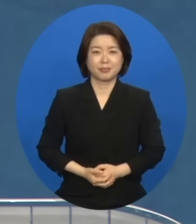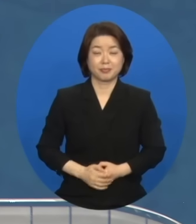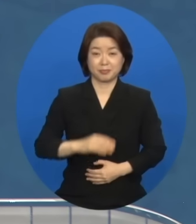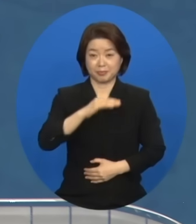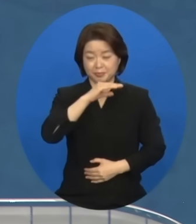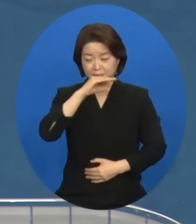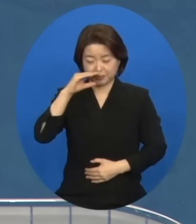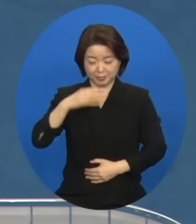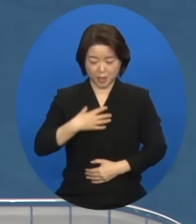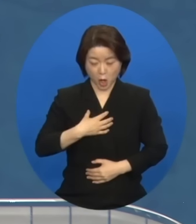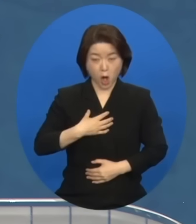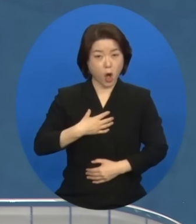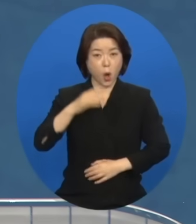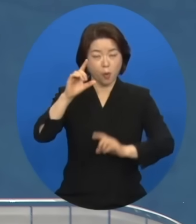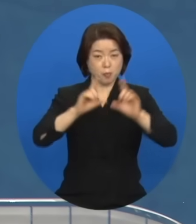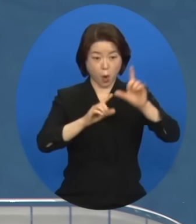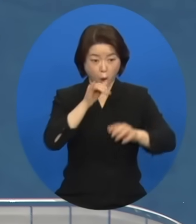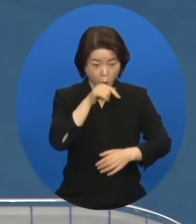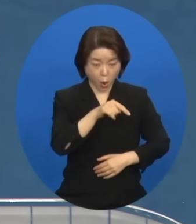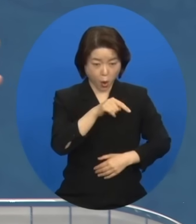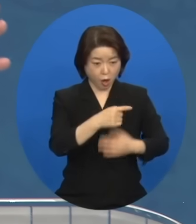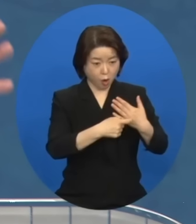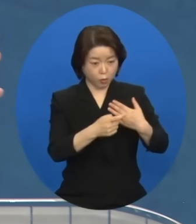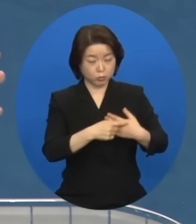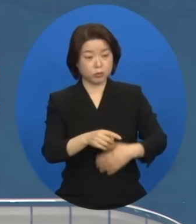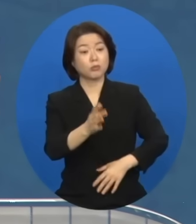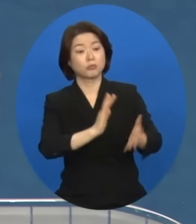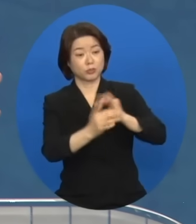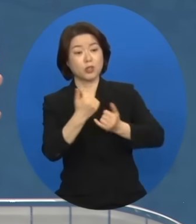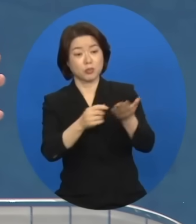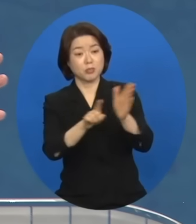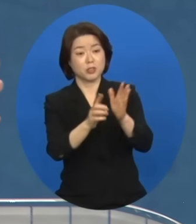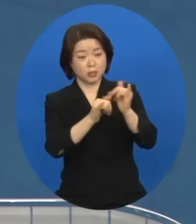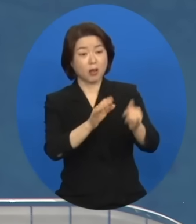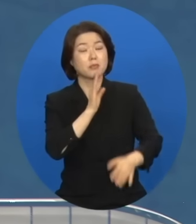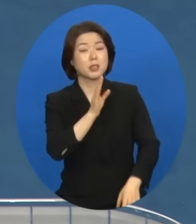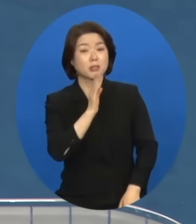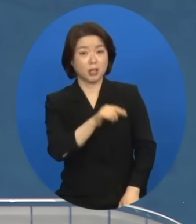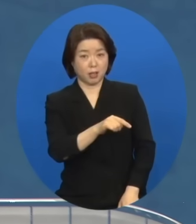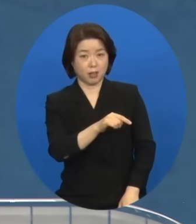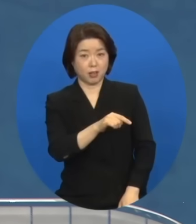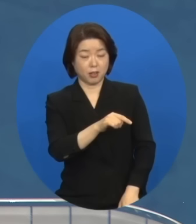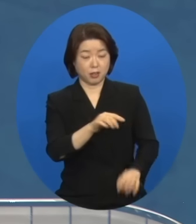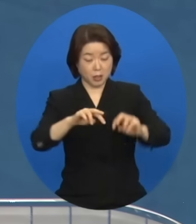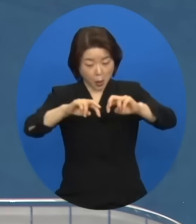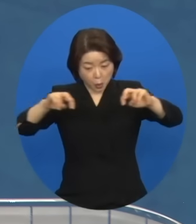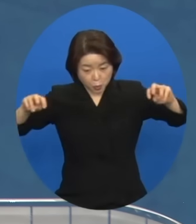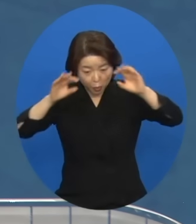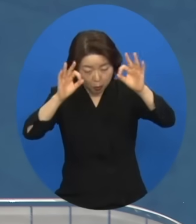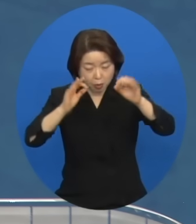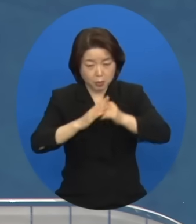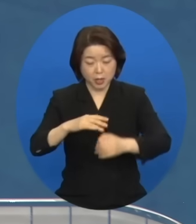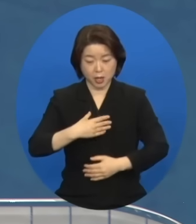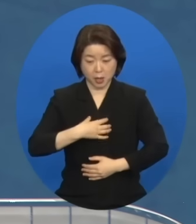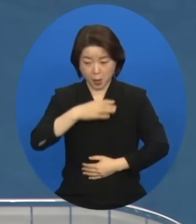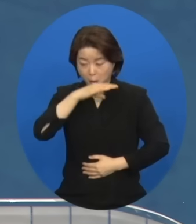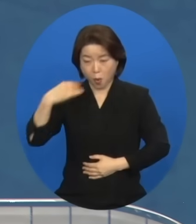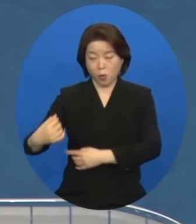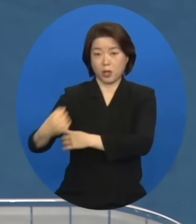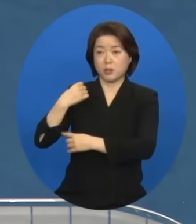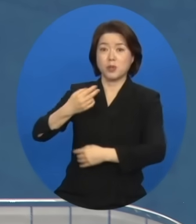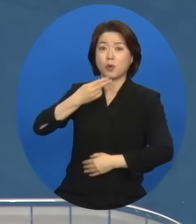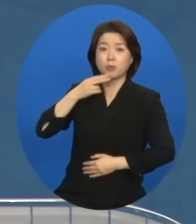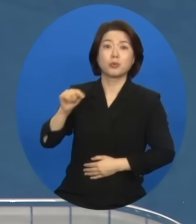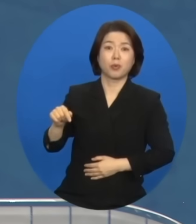경건의 모양은 있는데 겉으로 보면 예수 믿는 사람이에요. 그런데 실제로는 경건의 능력이 없는 사람들이